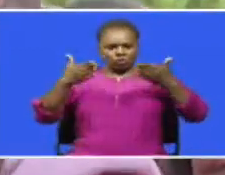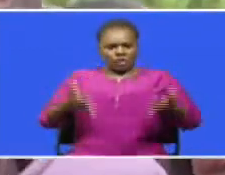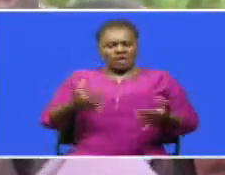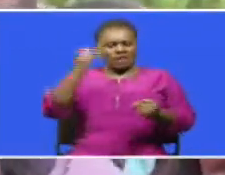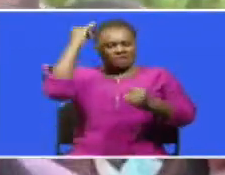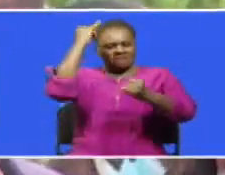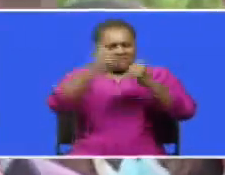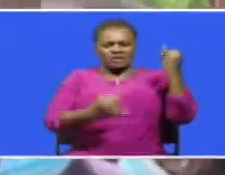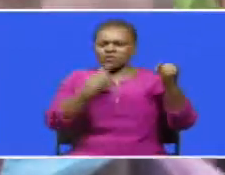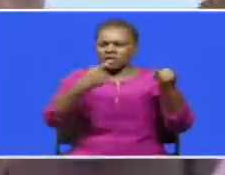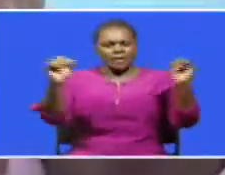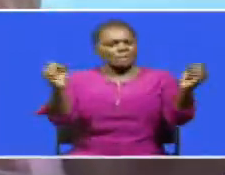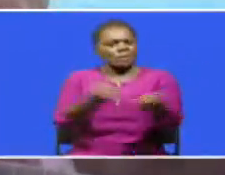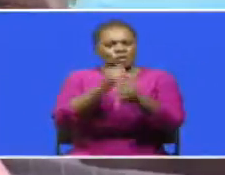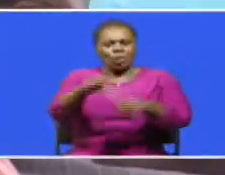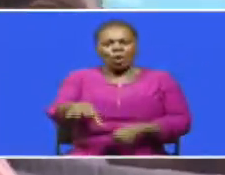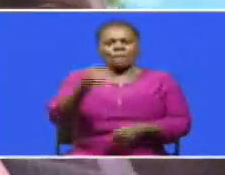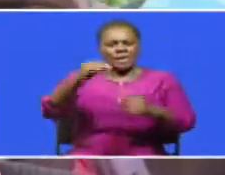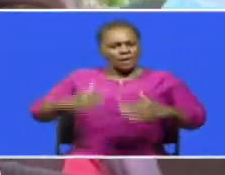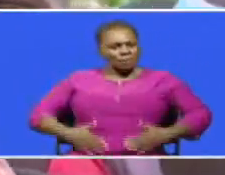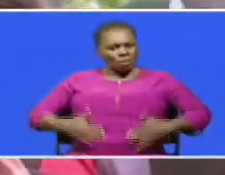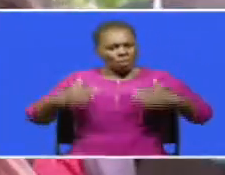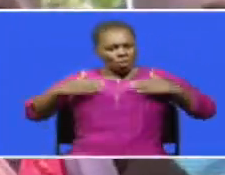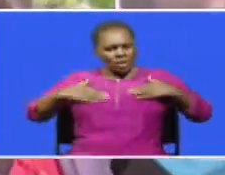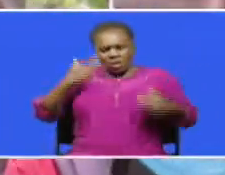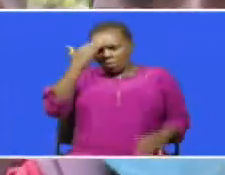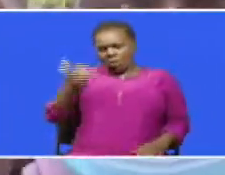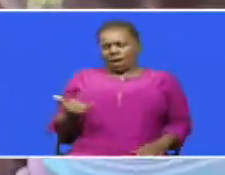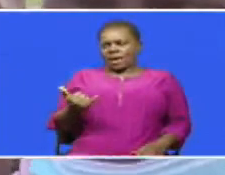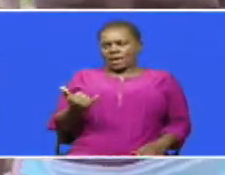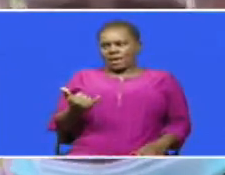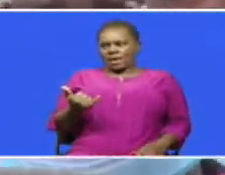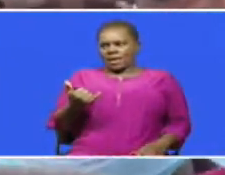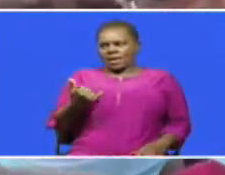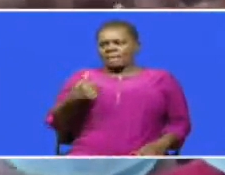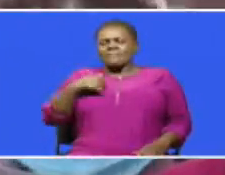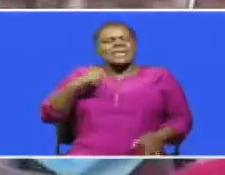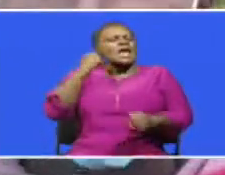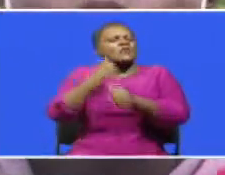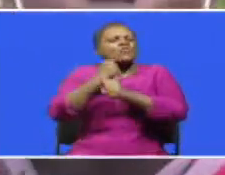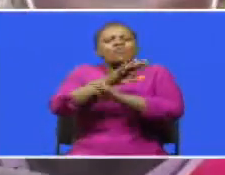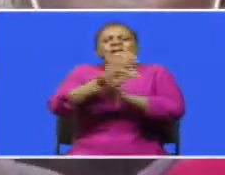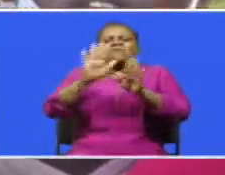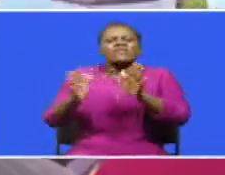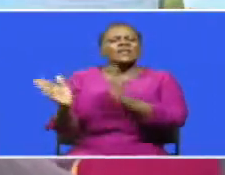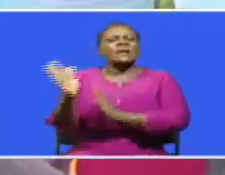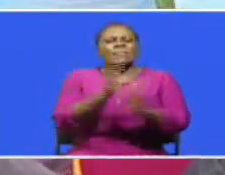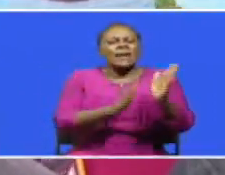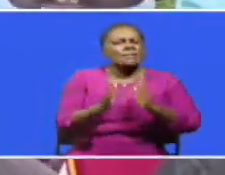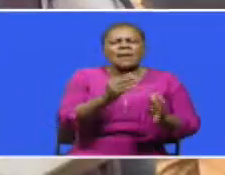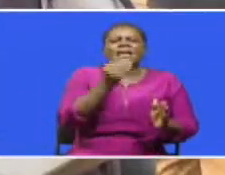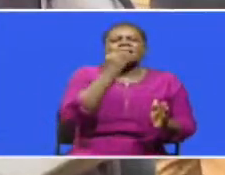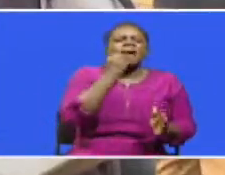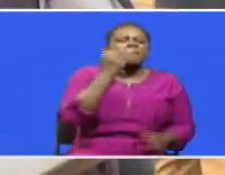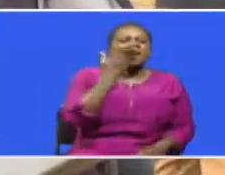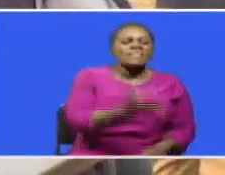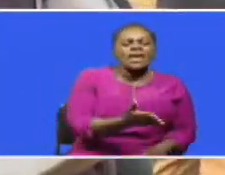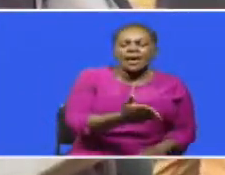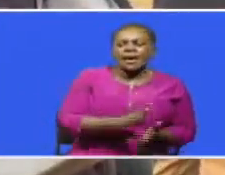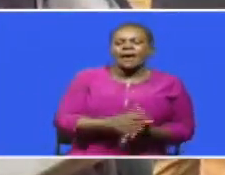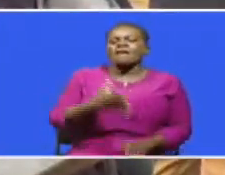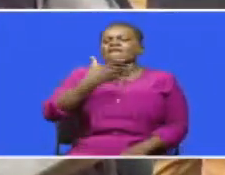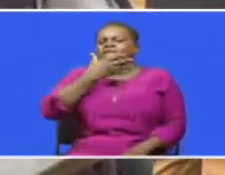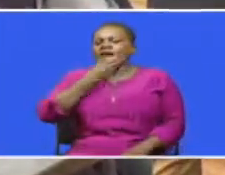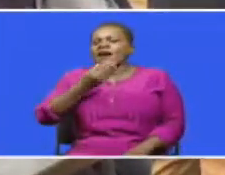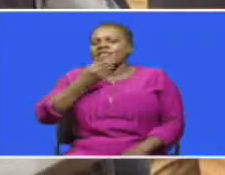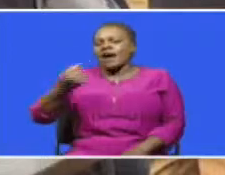mwisho saa hizi naambiwa siwezi chukua mtoto. Nimechinja ng'ombe, nimefanya kila kitu. Sasa niende mwage. Ni